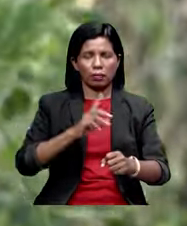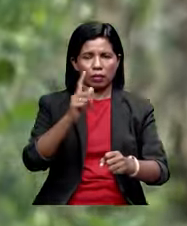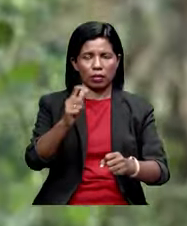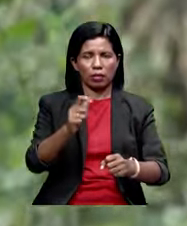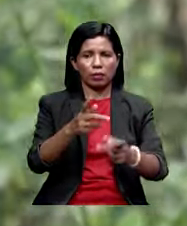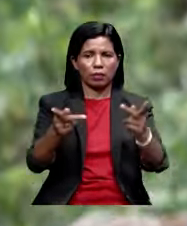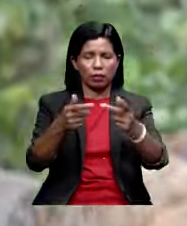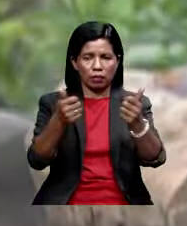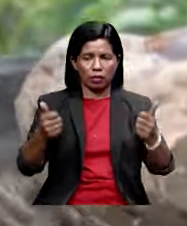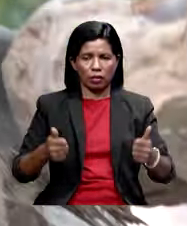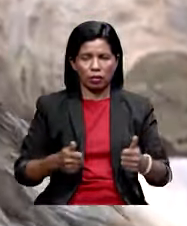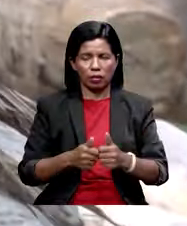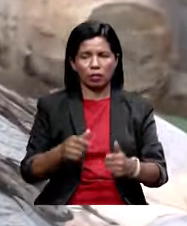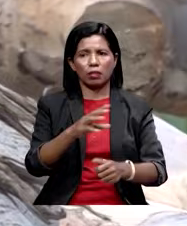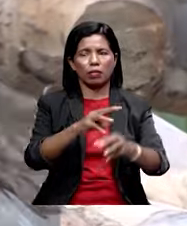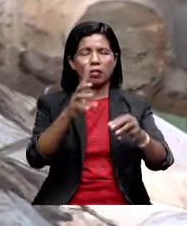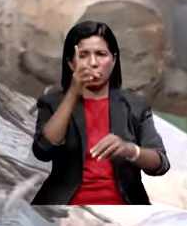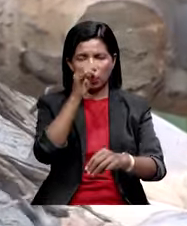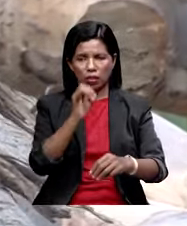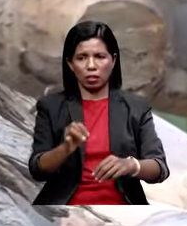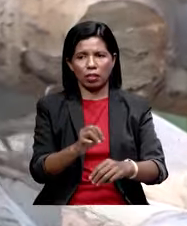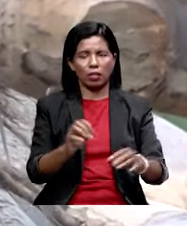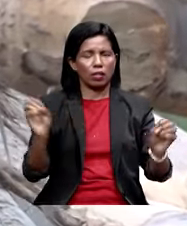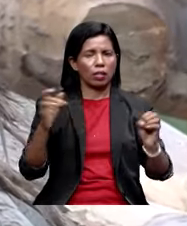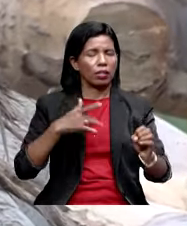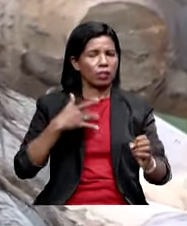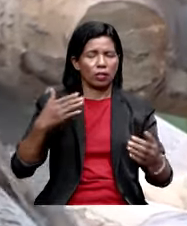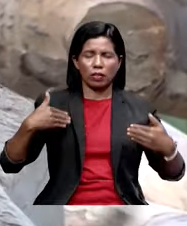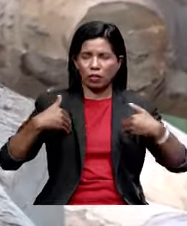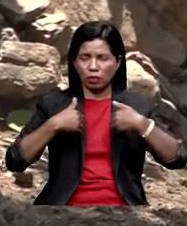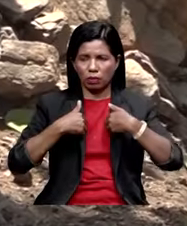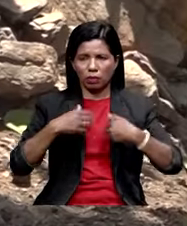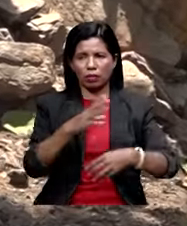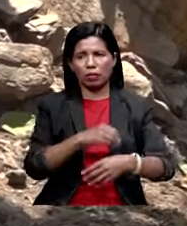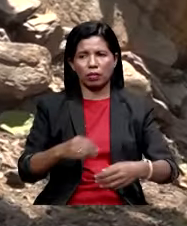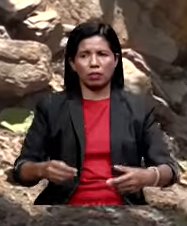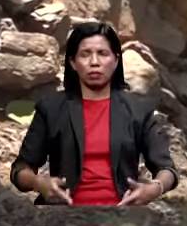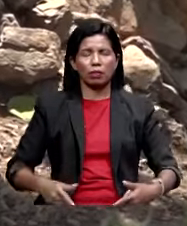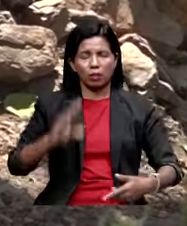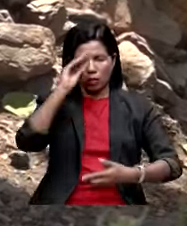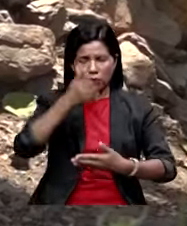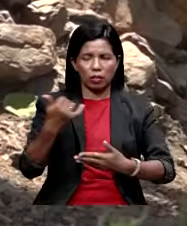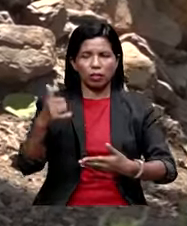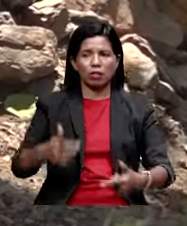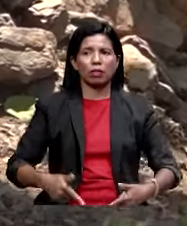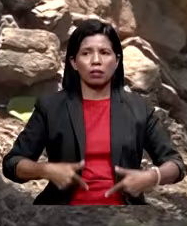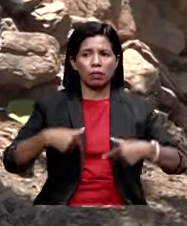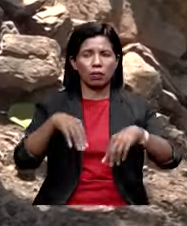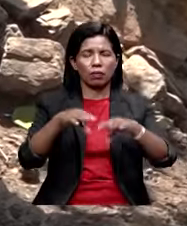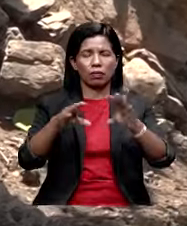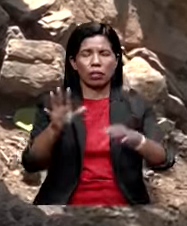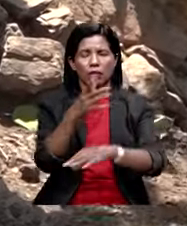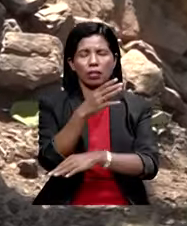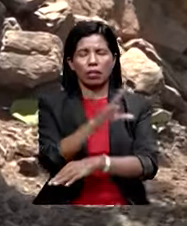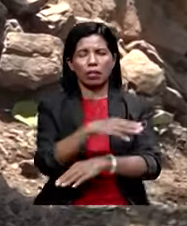posto administrativo donga leisho dili nebela senti kolen hode luta banyo wan siranya Morris li husi fana imaran.